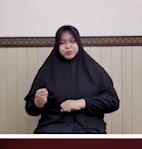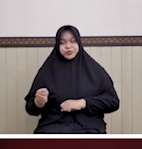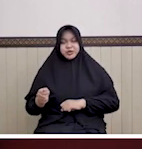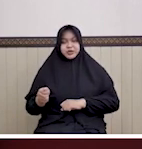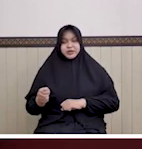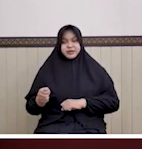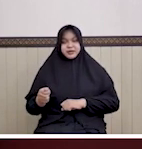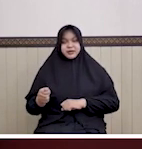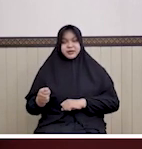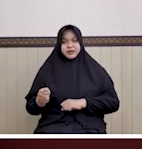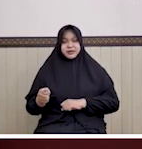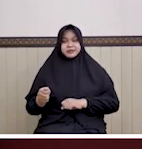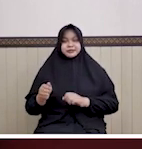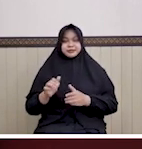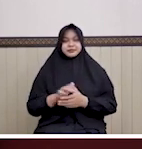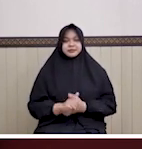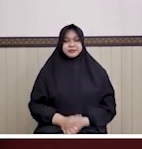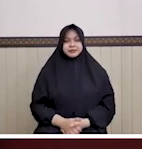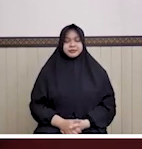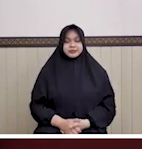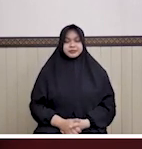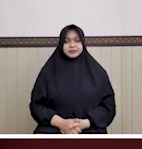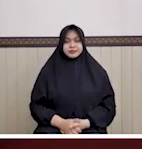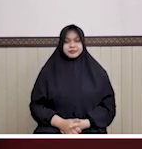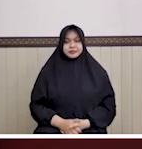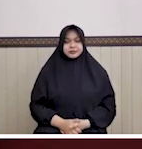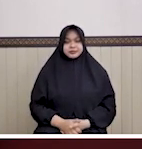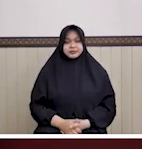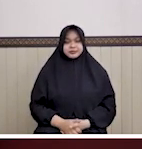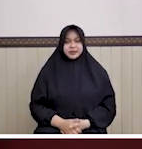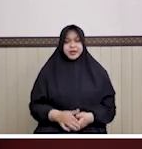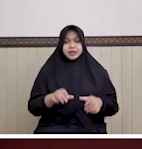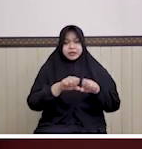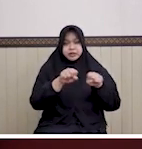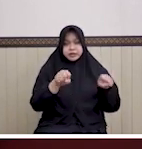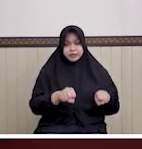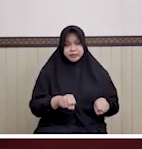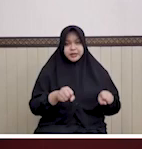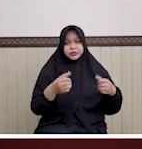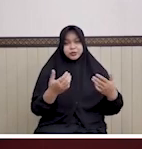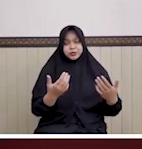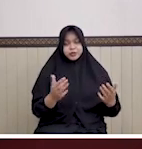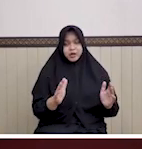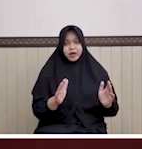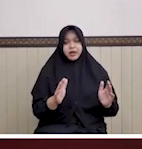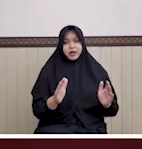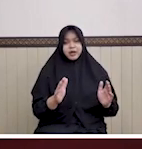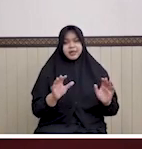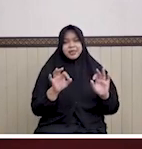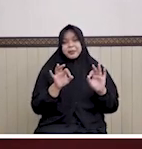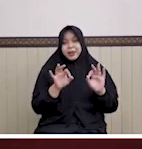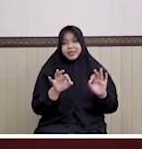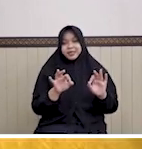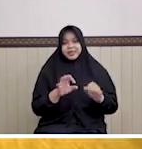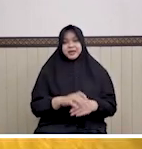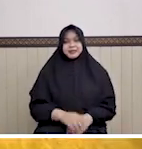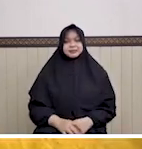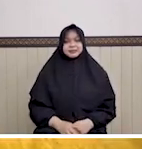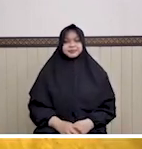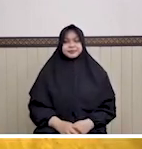yang menyebabkan kekerasan berbadan hukum ini kemudian apa sistemnya sudah tepat ini